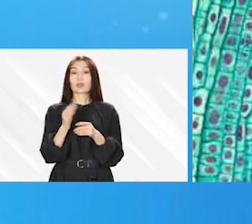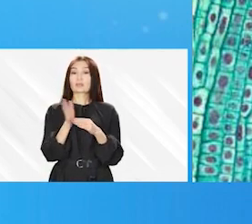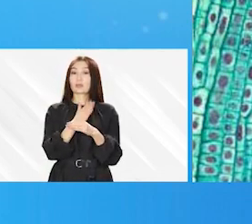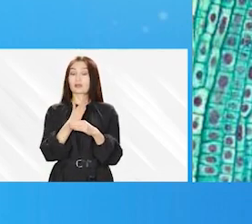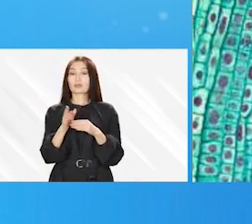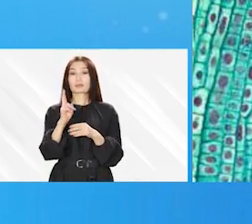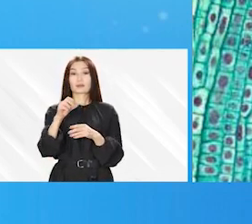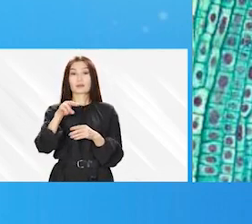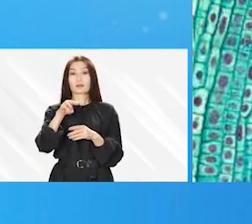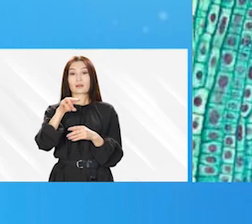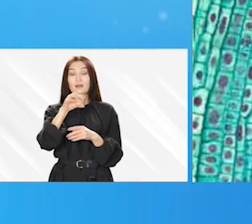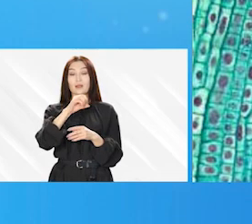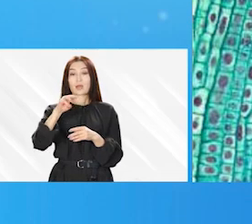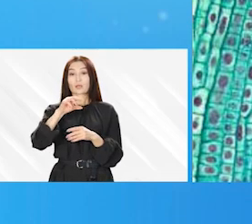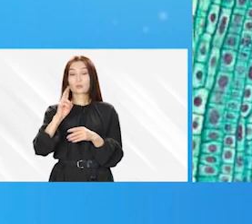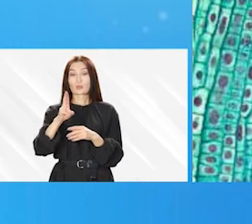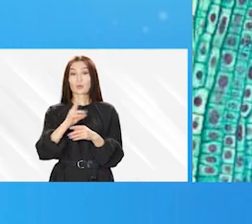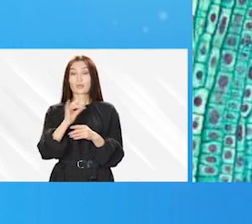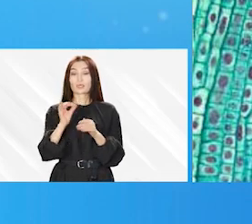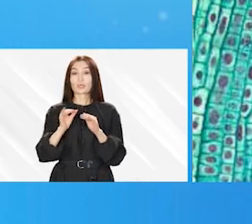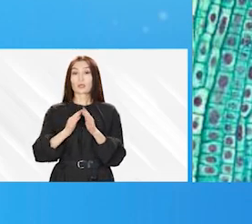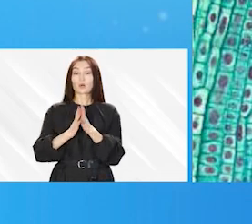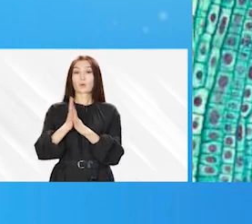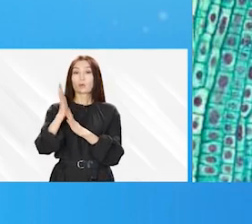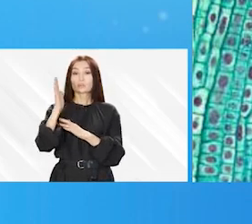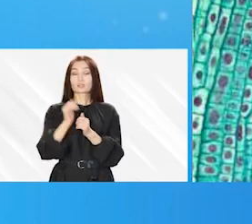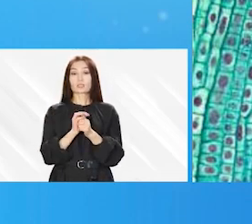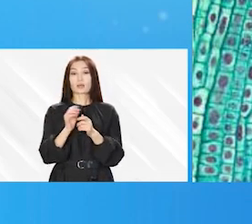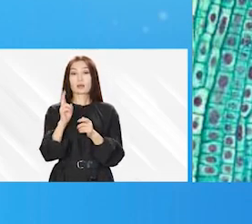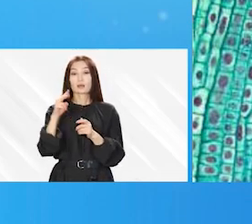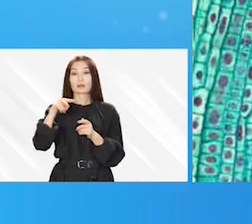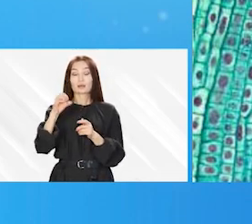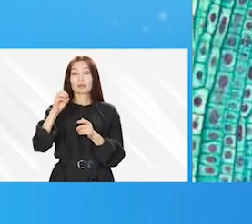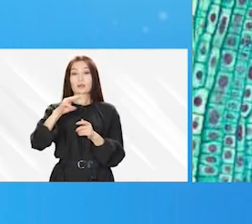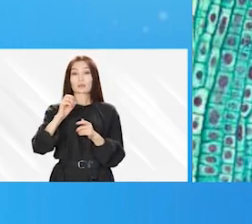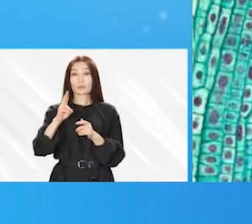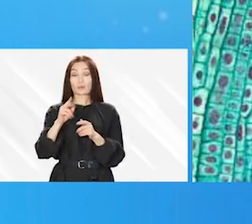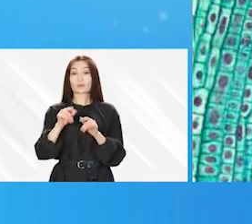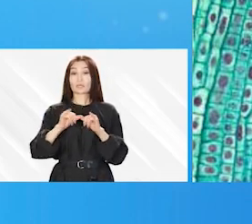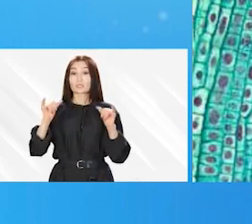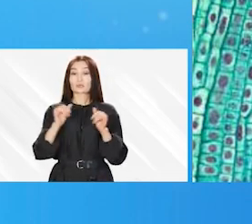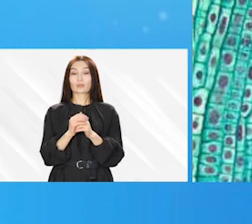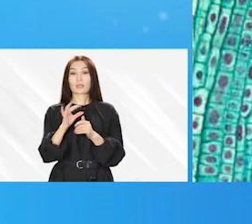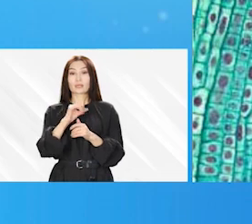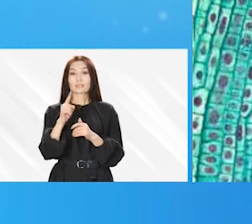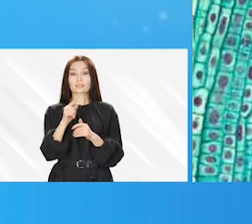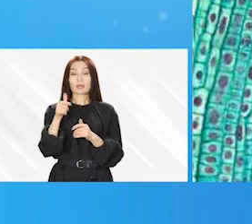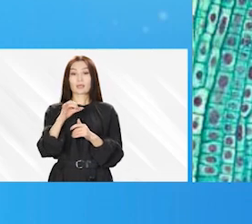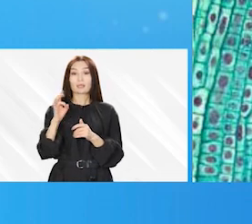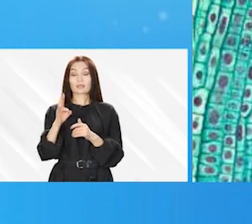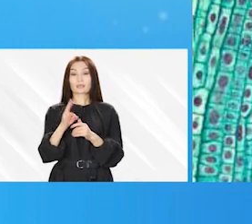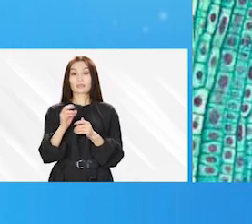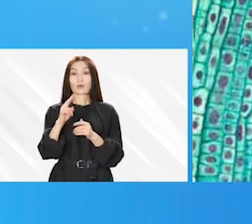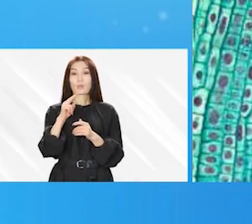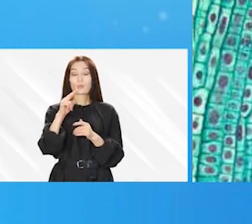клеток конуса нарастания и роста образовавшихся в нем клеток по век растет из генеративных почек